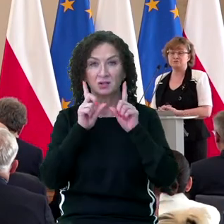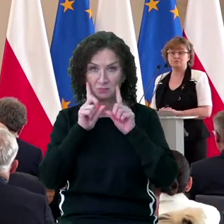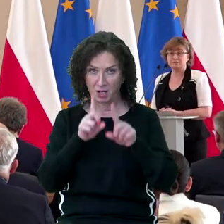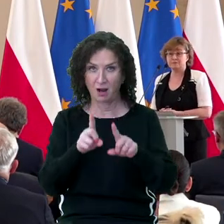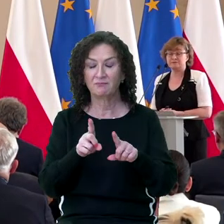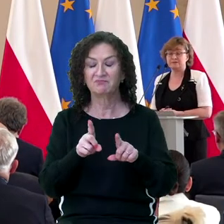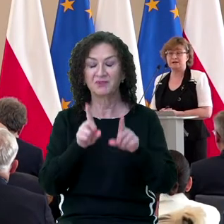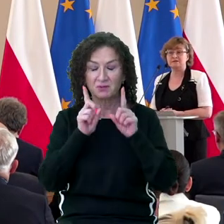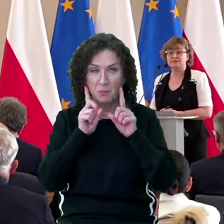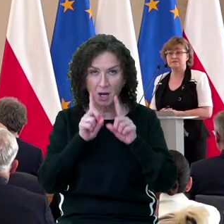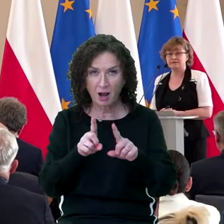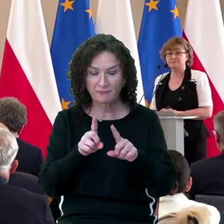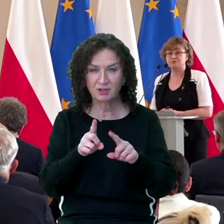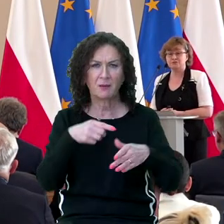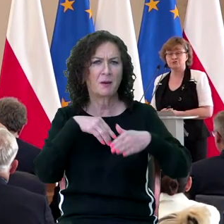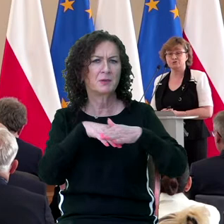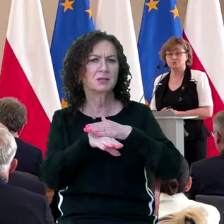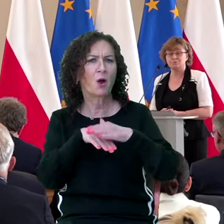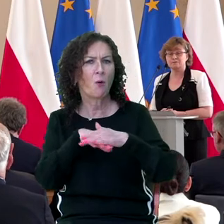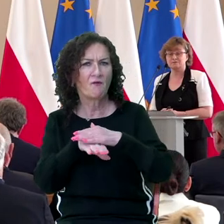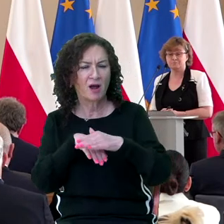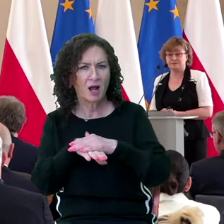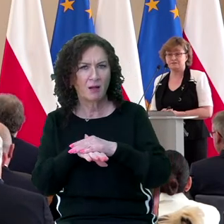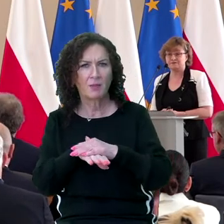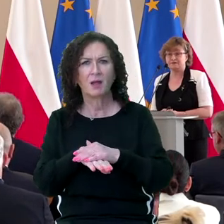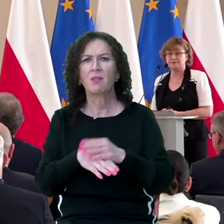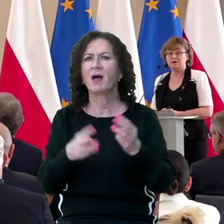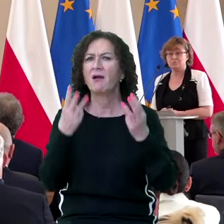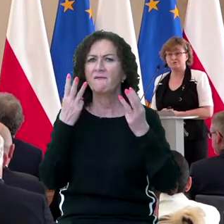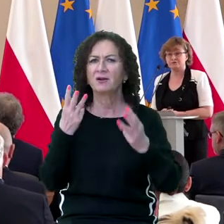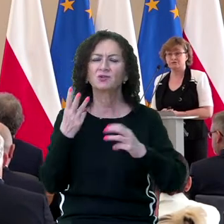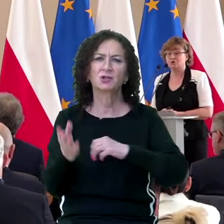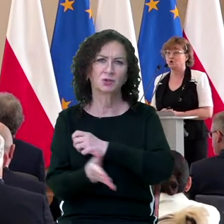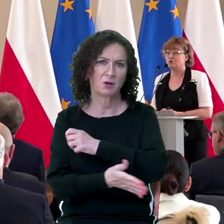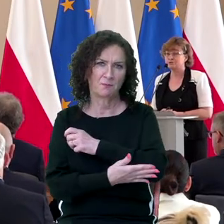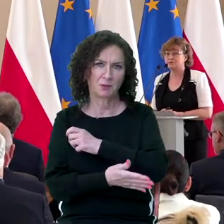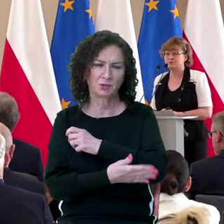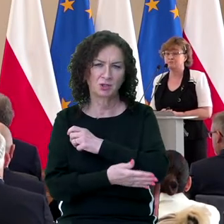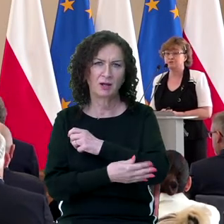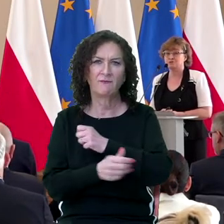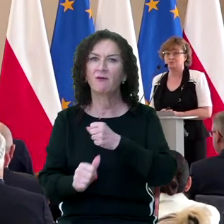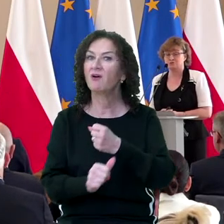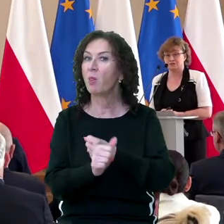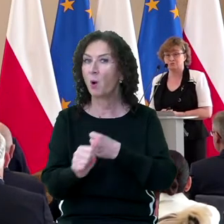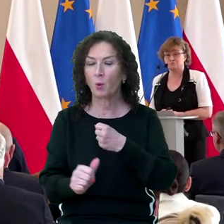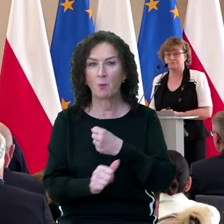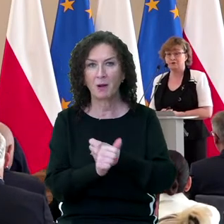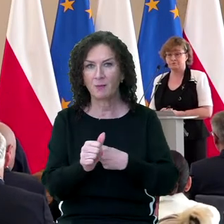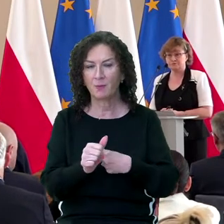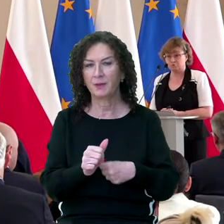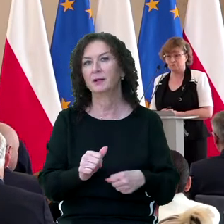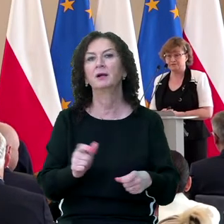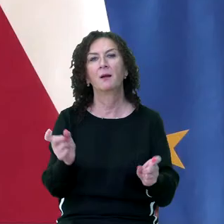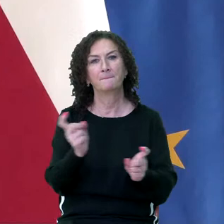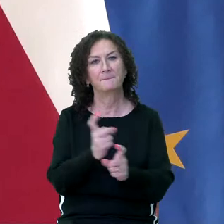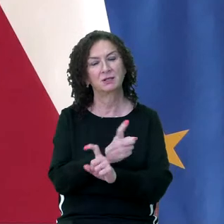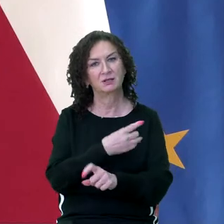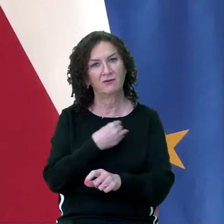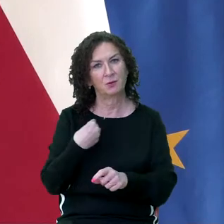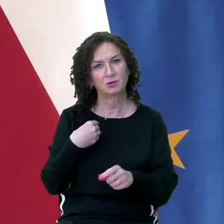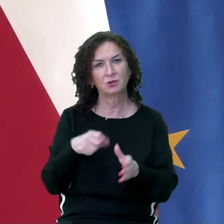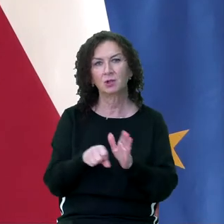najbardziej fundamentalne i najważniejsze dokumenty państwa polskiego od średniowiecza do czasów